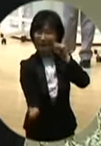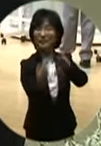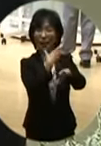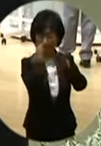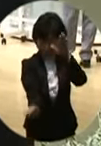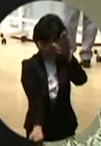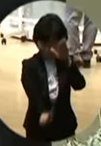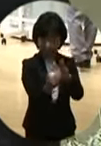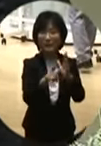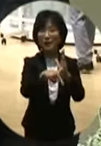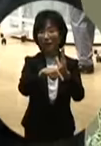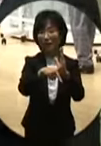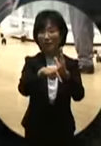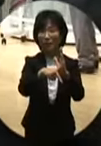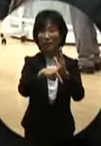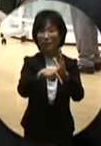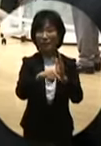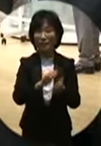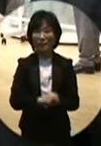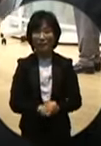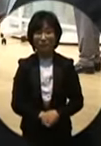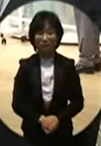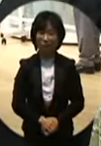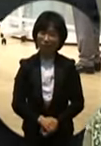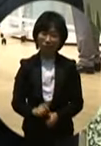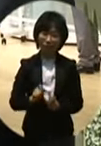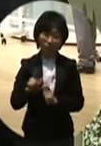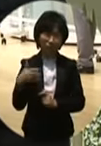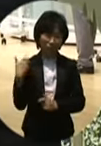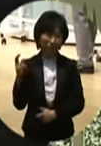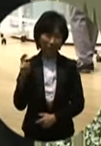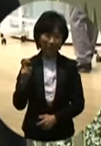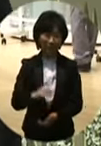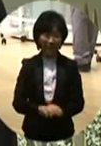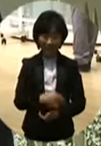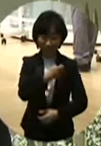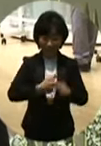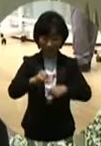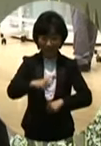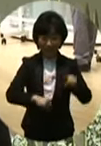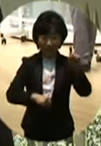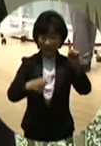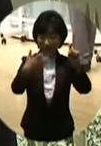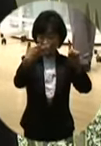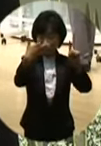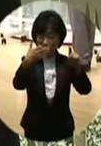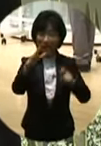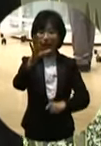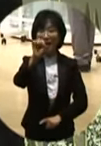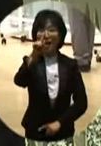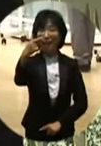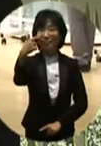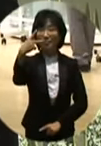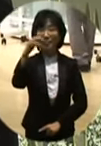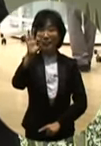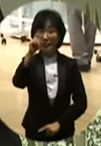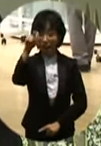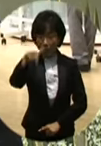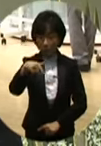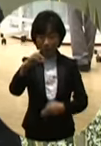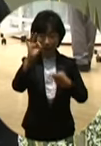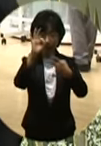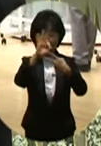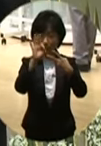that was fulfilled. 모르고 있겠죠. But they probably didn't know. 사도행전 11장 19절 안디옥 교회는 지구 생기고